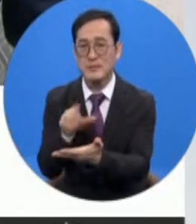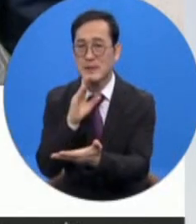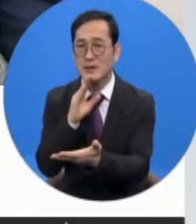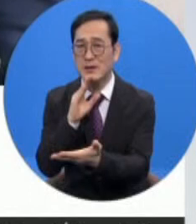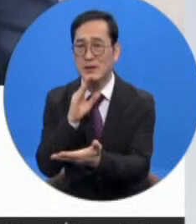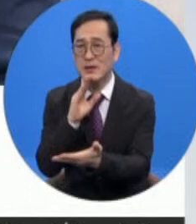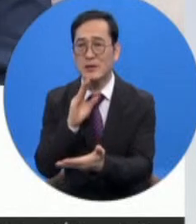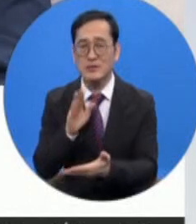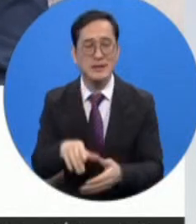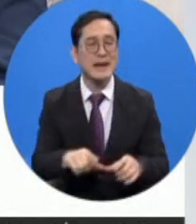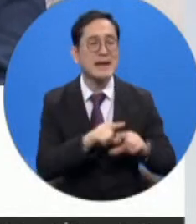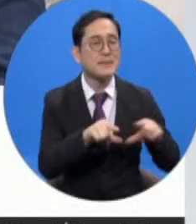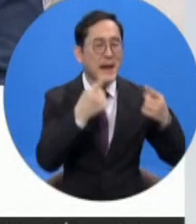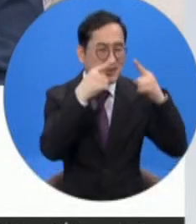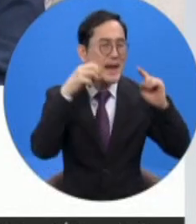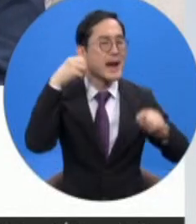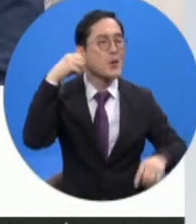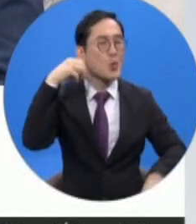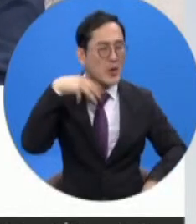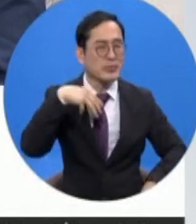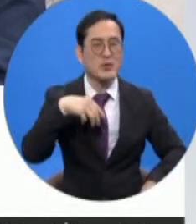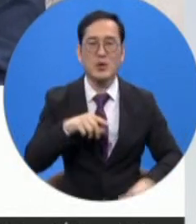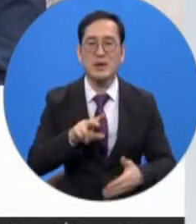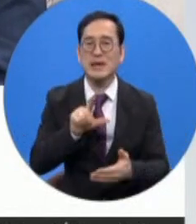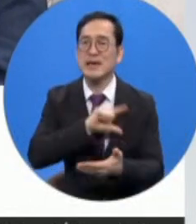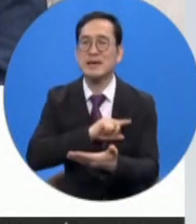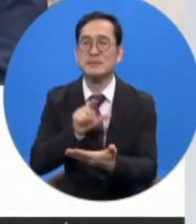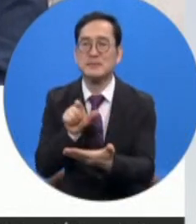대학원에 경영학 석사를 받은 것으로